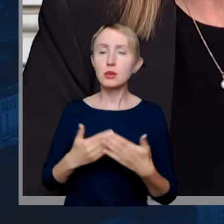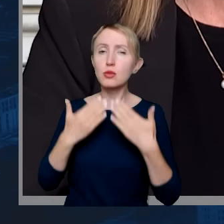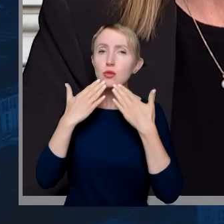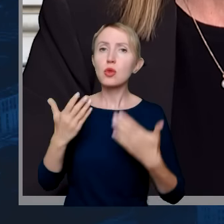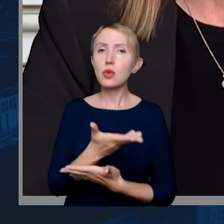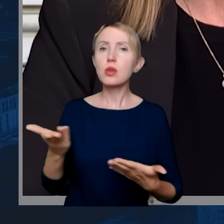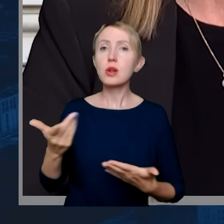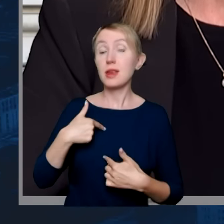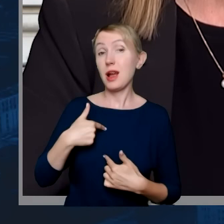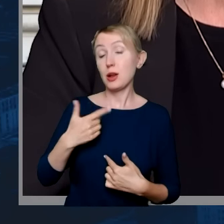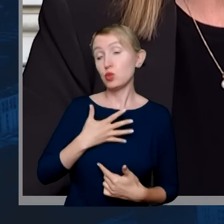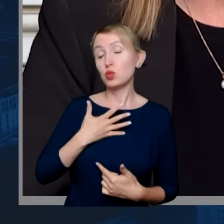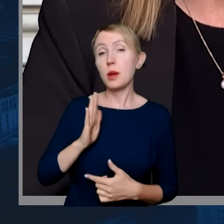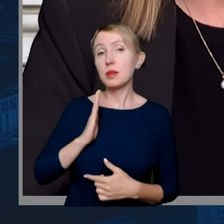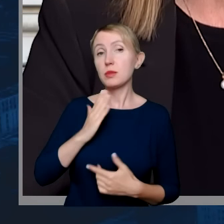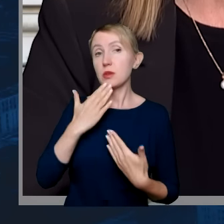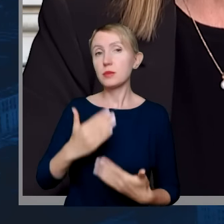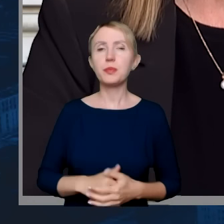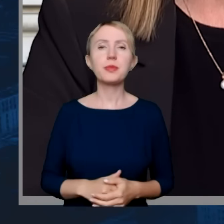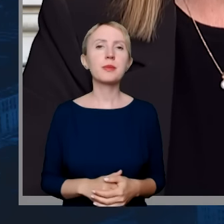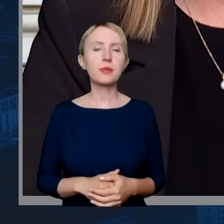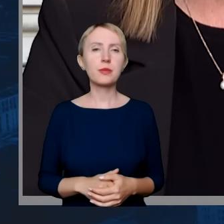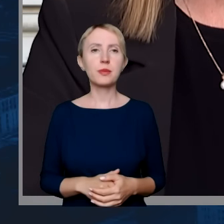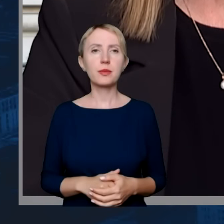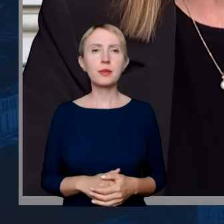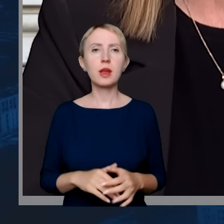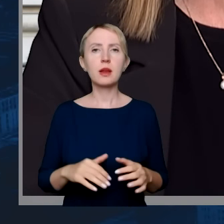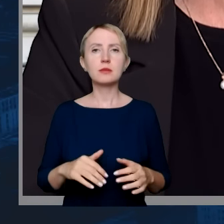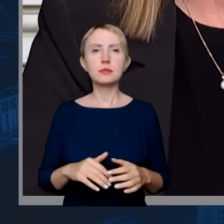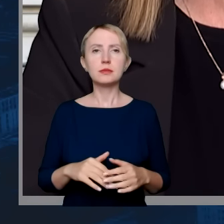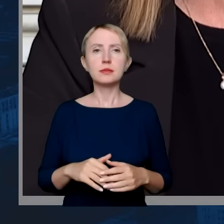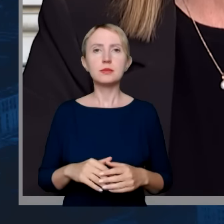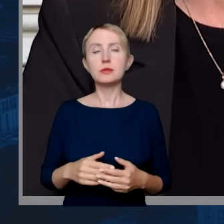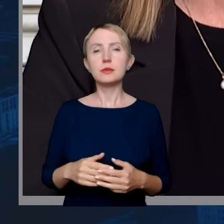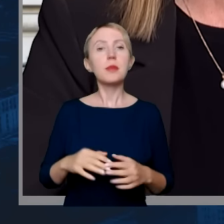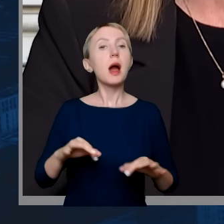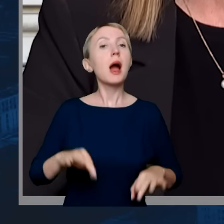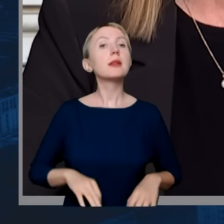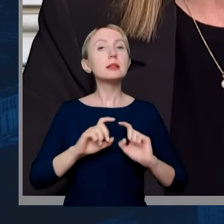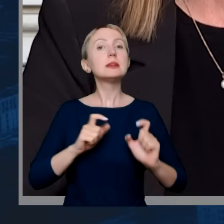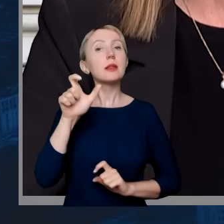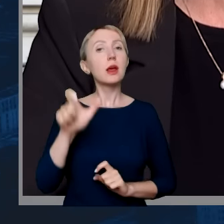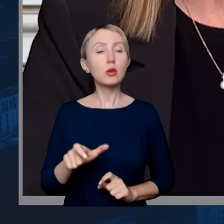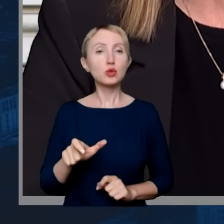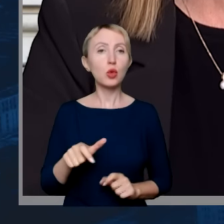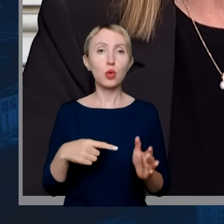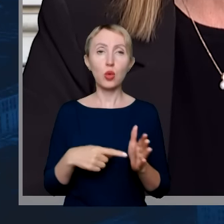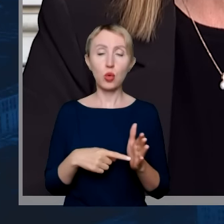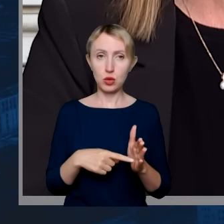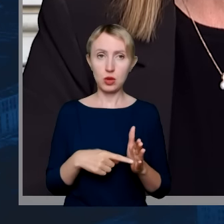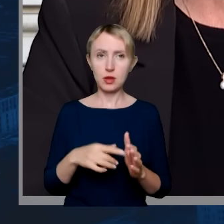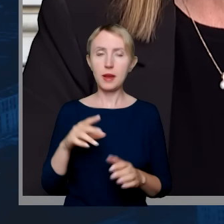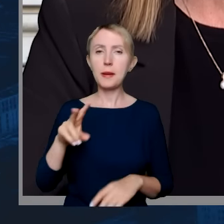się bezpiecznie. Panie senatorze, powinna o to zadbać. Panie senatorze, to są słowa ministra